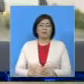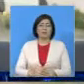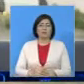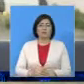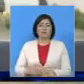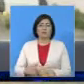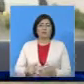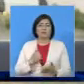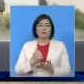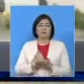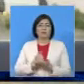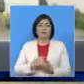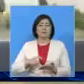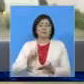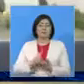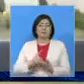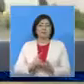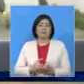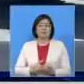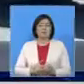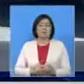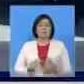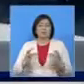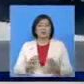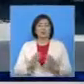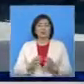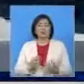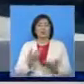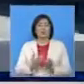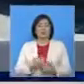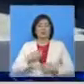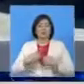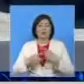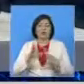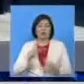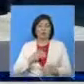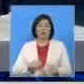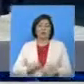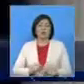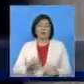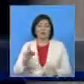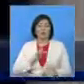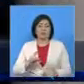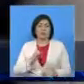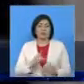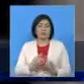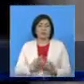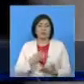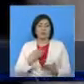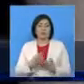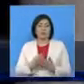негізгі міндетіміз халықтың тыныштығын қорғау. Қатысушыларға алдағы уақытта ауданның кірер және шыға берісіне